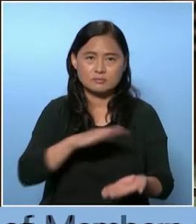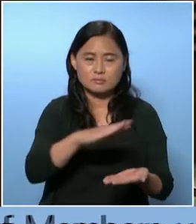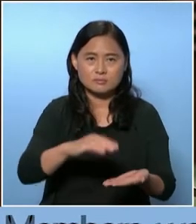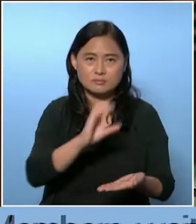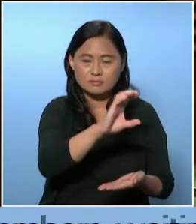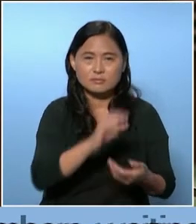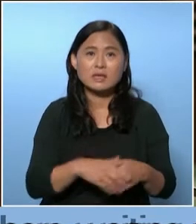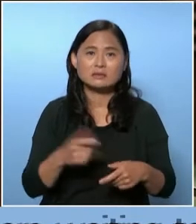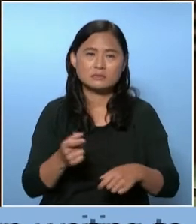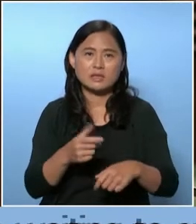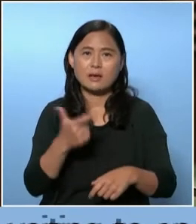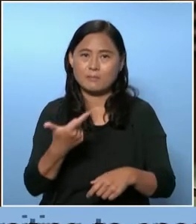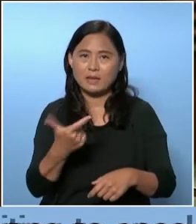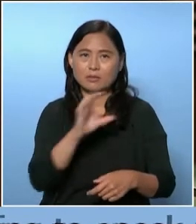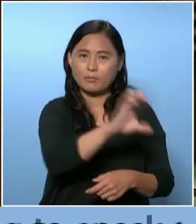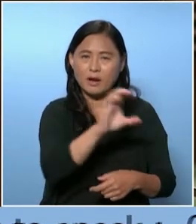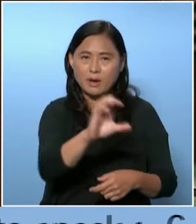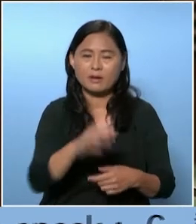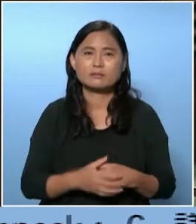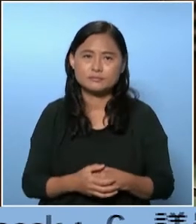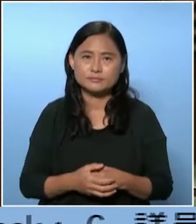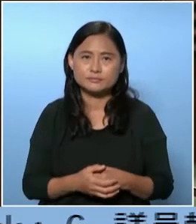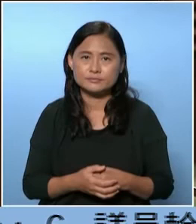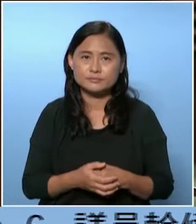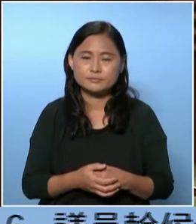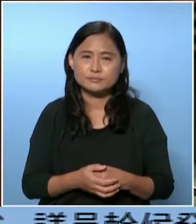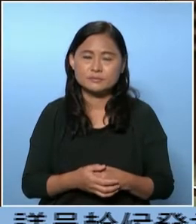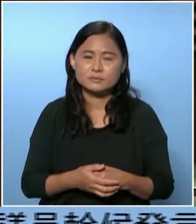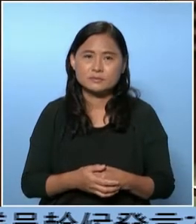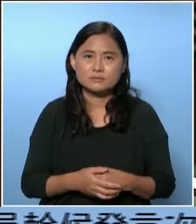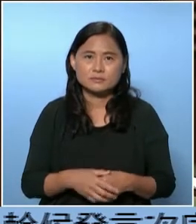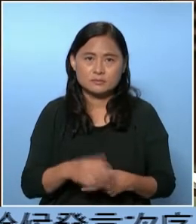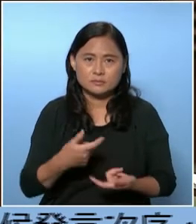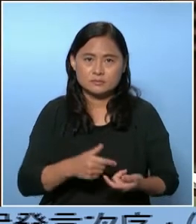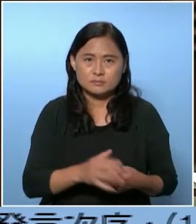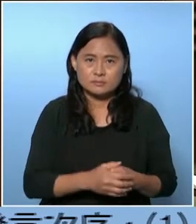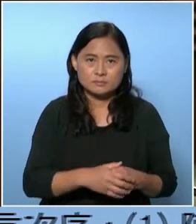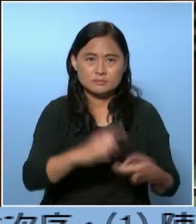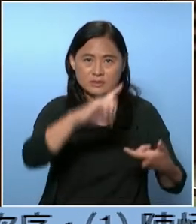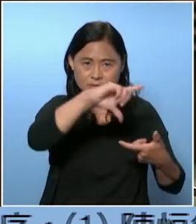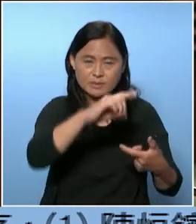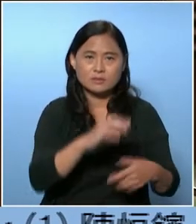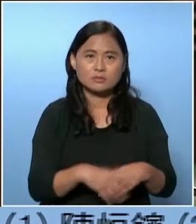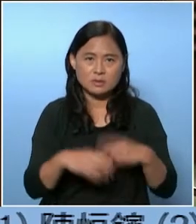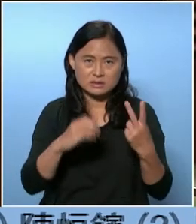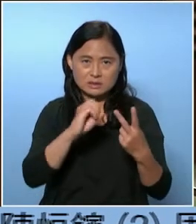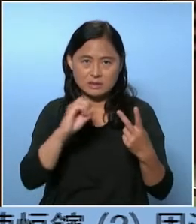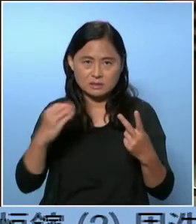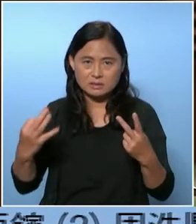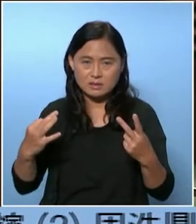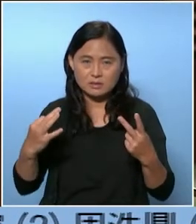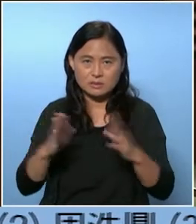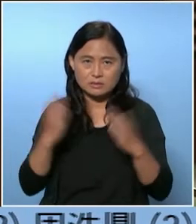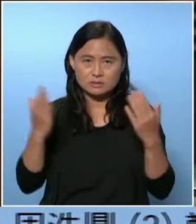受以八達通卡去付費，這些收費錶由2003年開